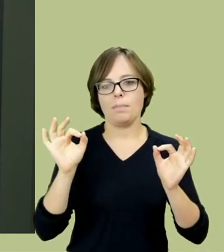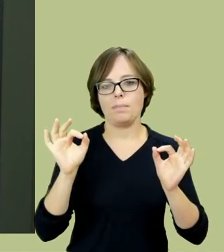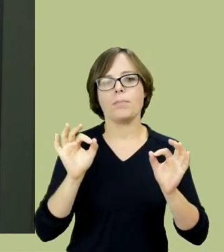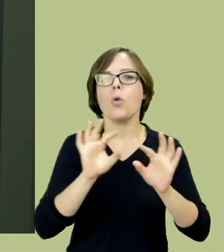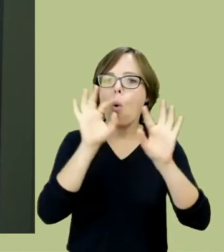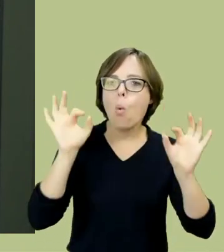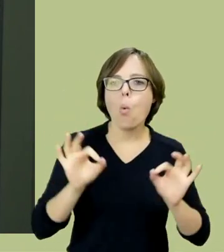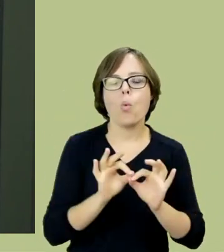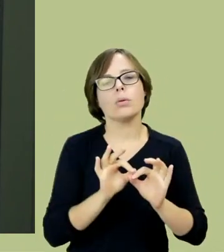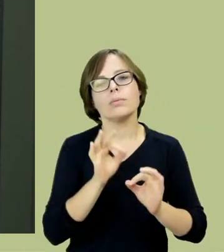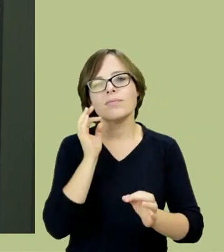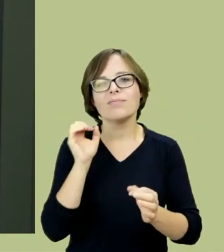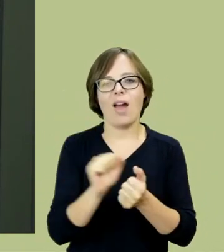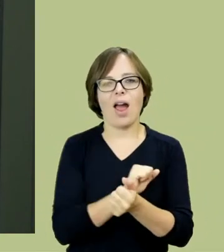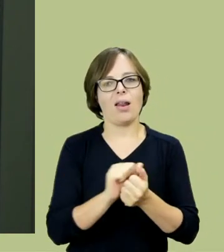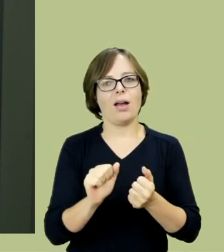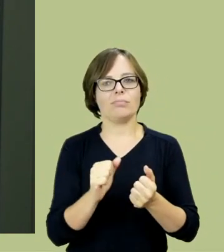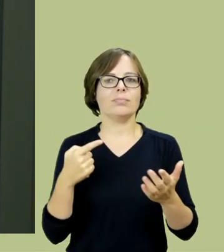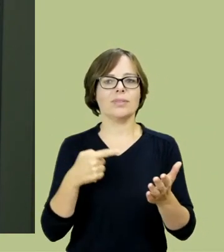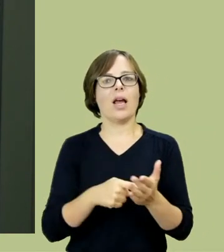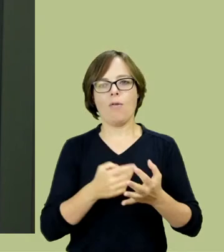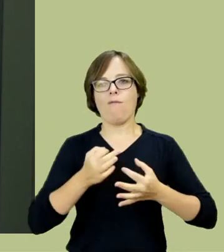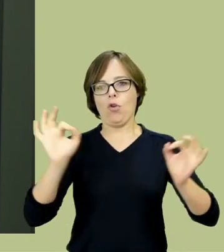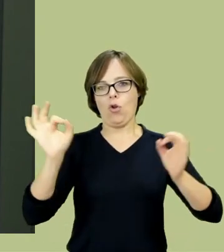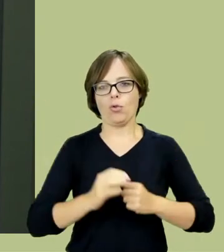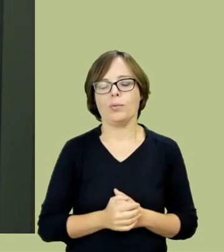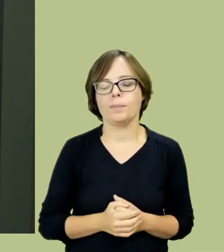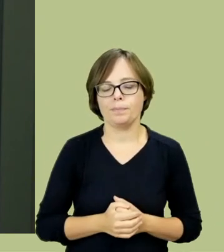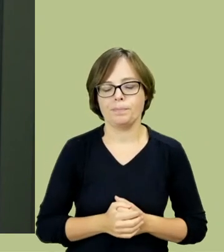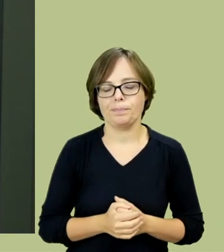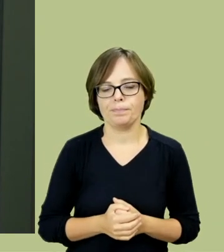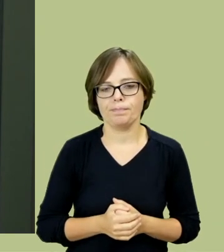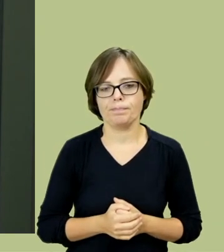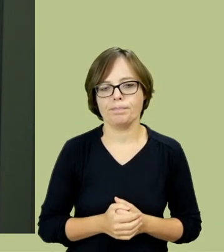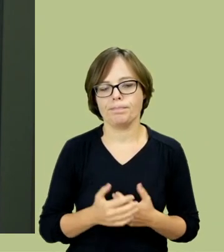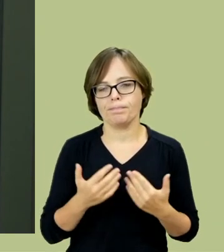walczących o wolność. Dla mnie jest